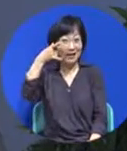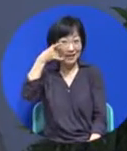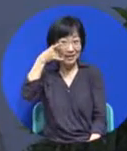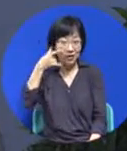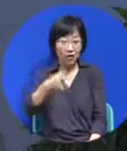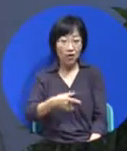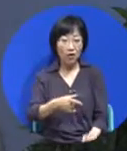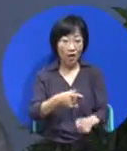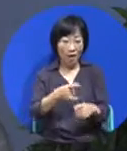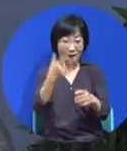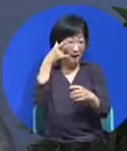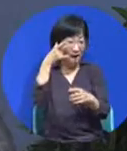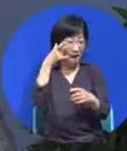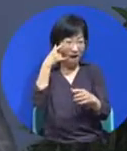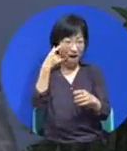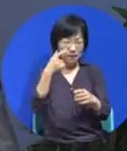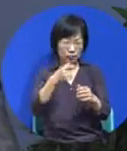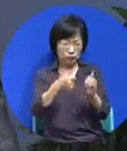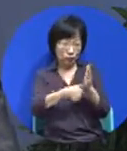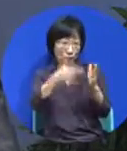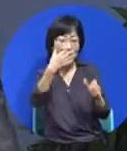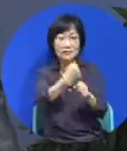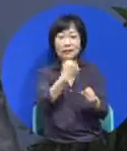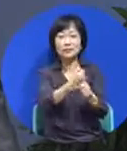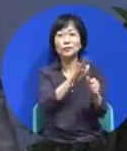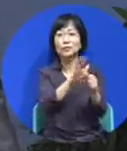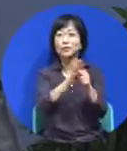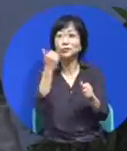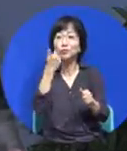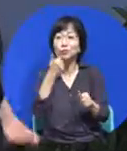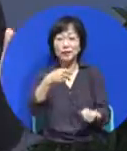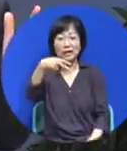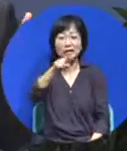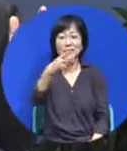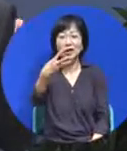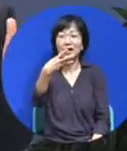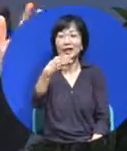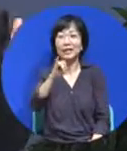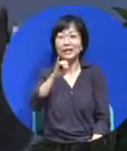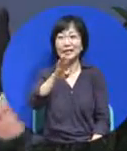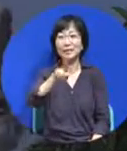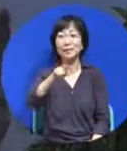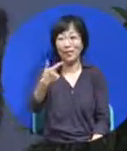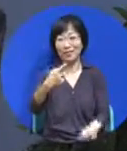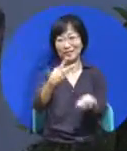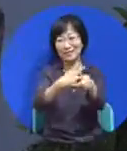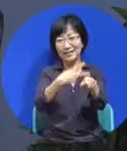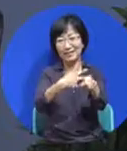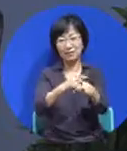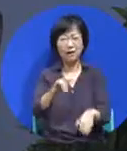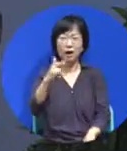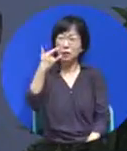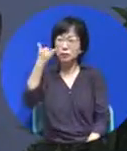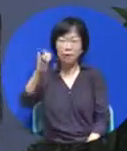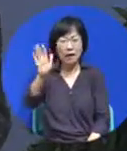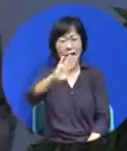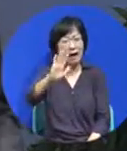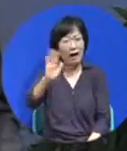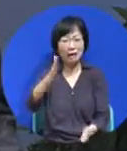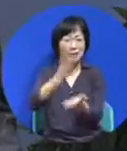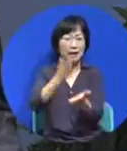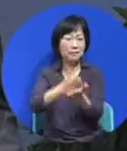And Helen Keller became who she was because of her teacher, Ann Sullivan. 예, 부모도 안 된다고 반대하는 것을 고쳤어요. Even her own